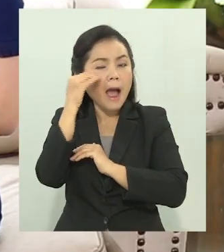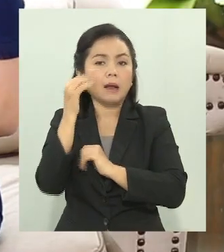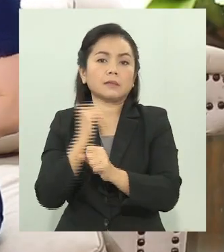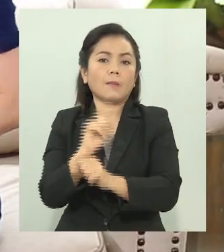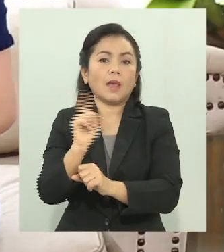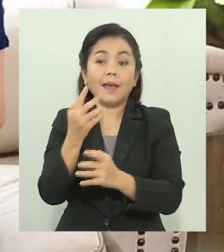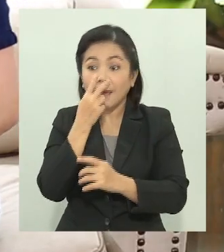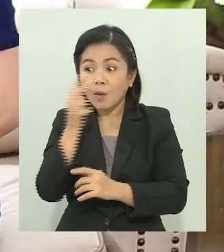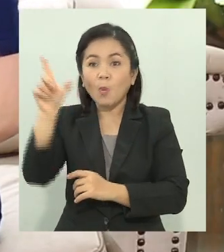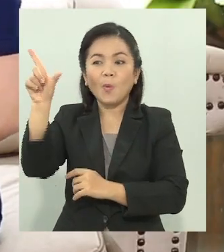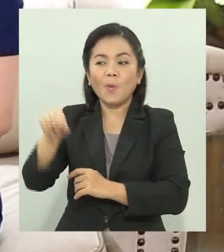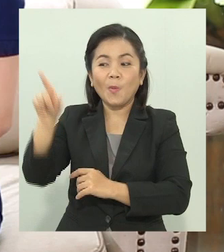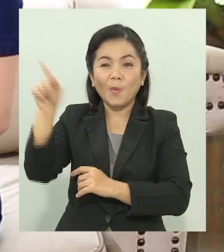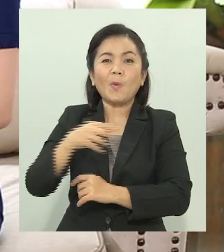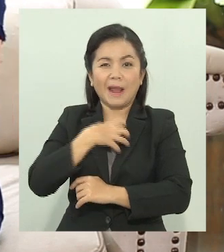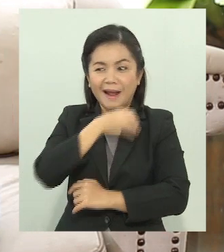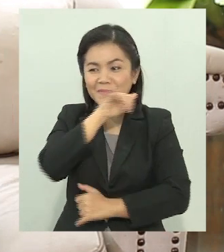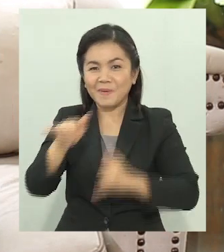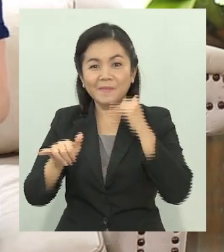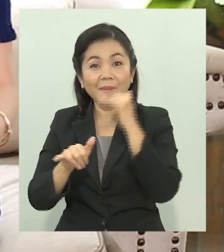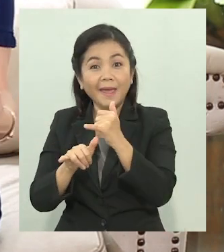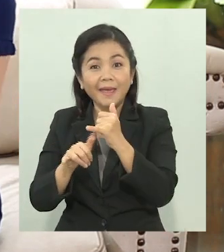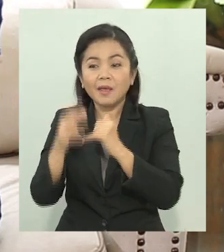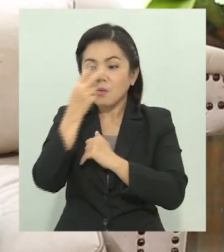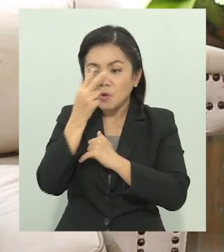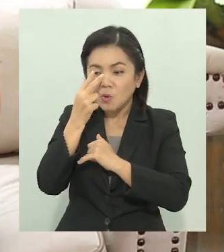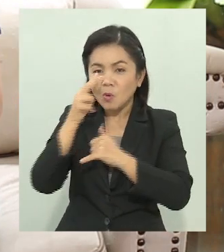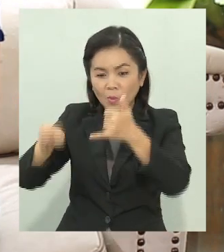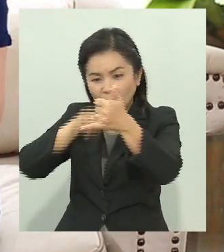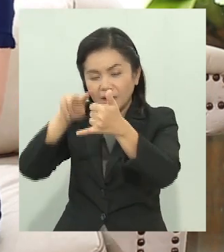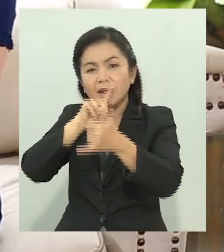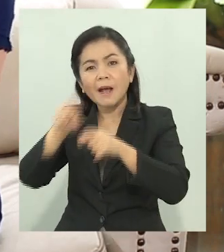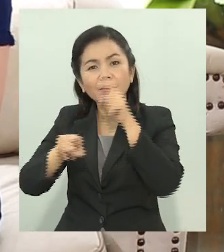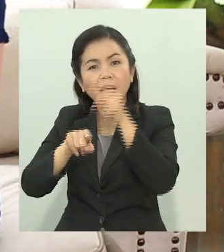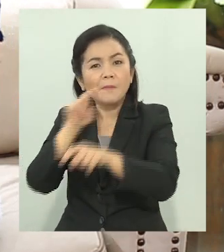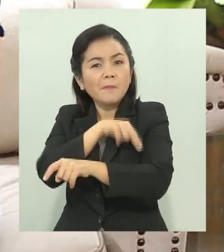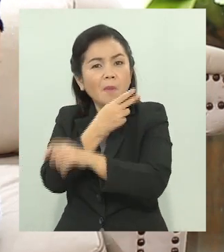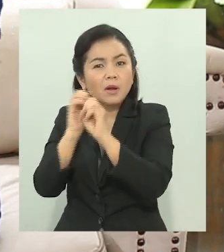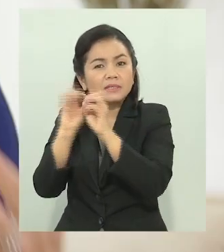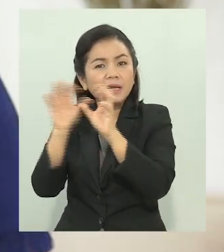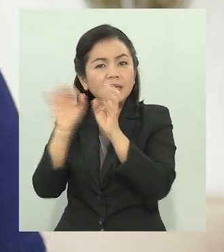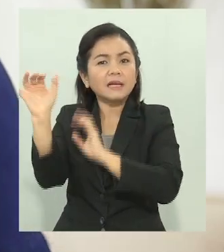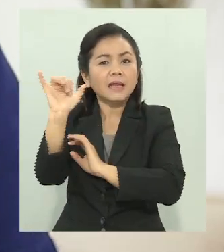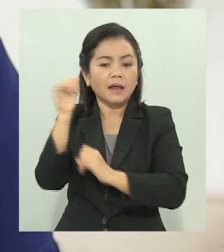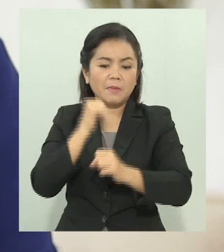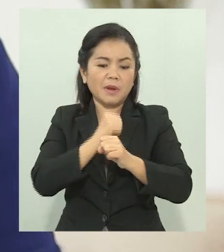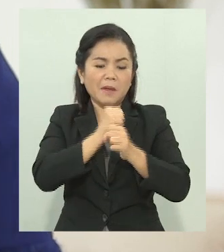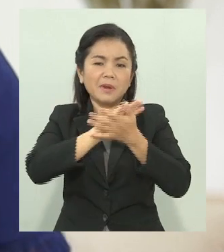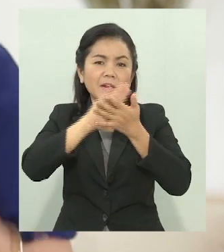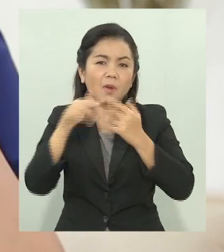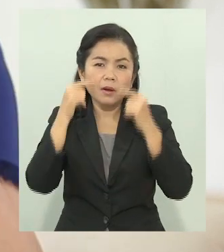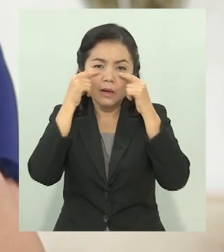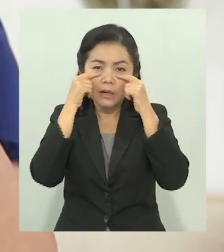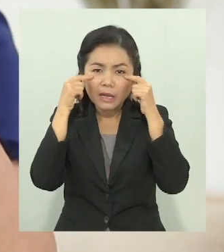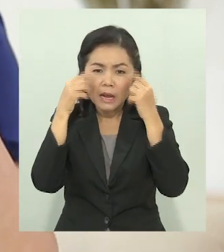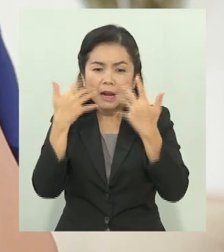เห็นโปรโมชั่นอะไรก็ค่อนข้างแฮปปี้แล้วก็ไม่ได้เสิร์ชดูว่าคุณหมอโอเคไหมอะไรไหมเคยเจอปัญหาพวกทำตามาแล้วชั้นใหม่เท่